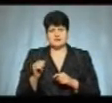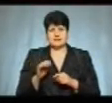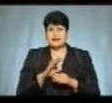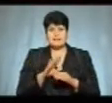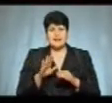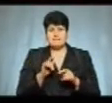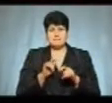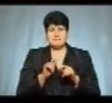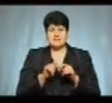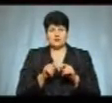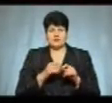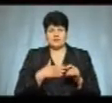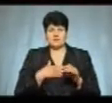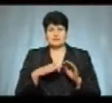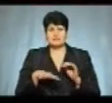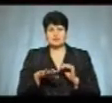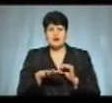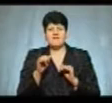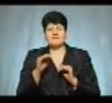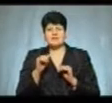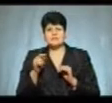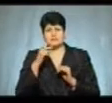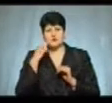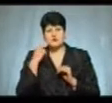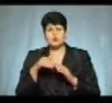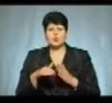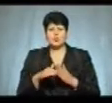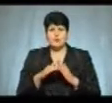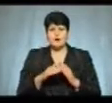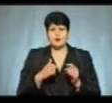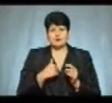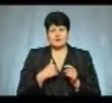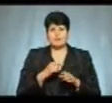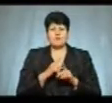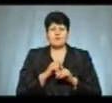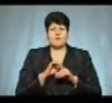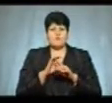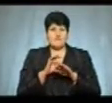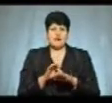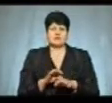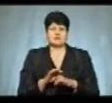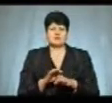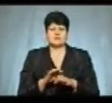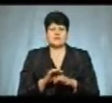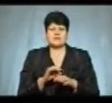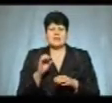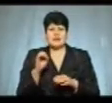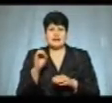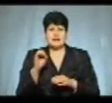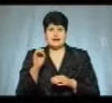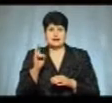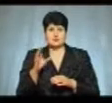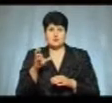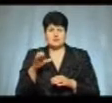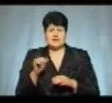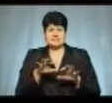нам території, з афганцями з Росії, допомагає нам і в проведенні ексгумації,